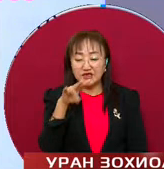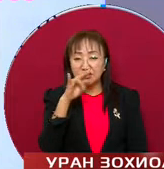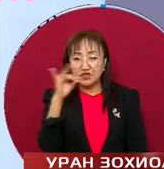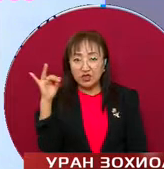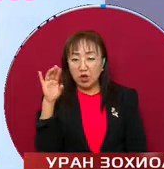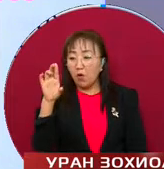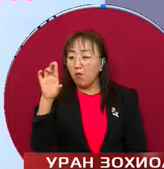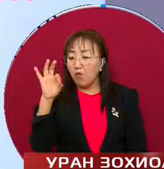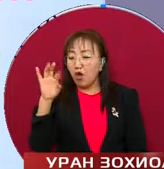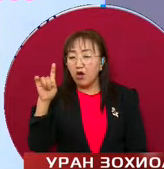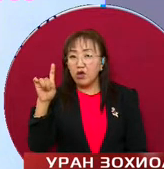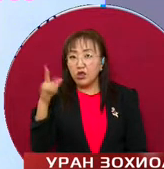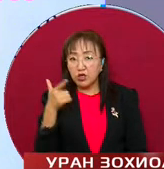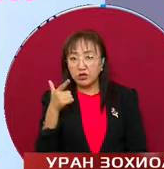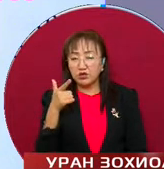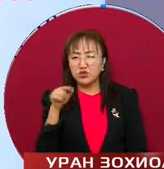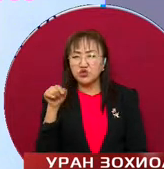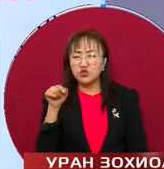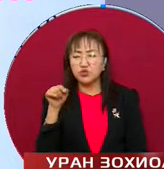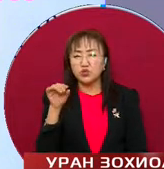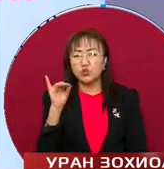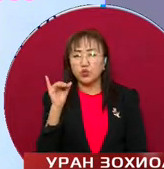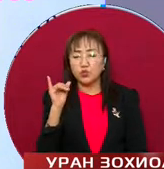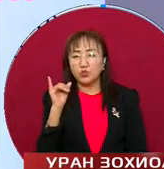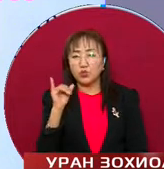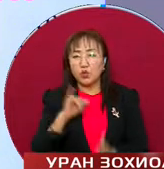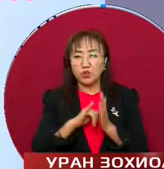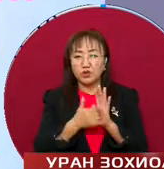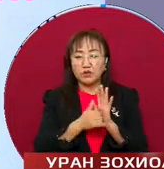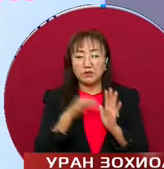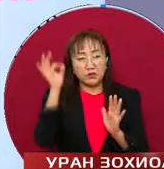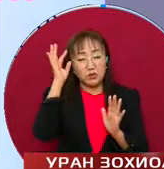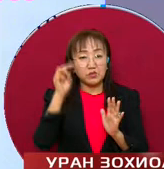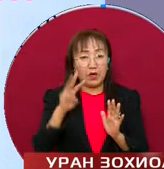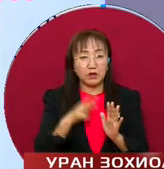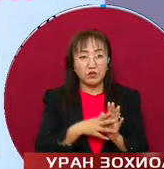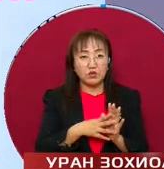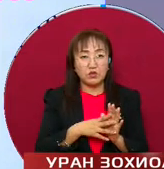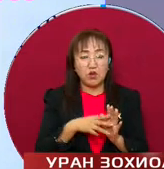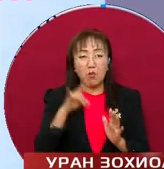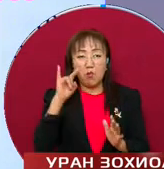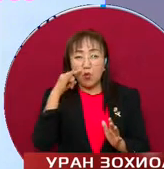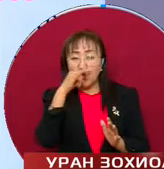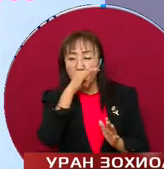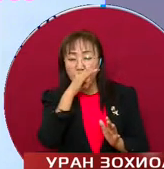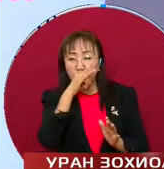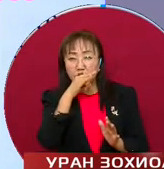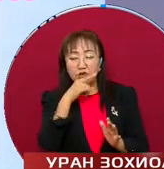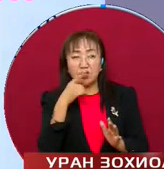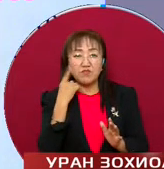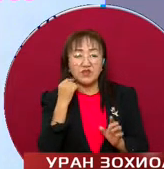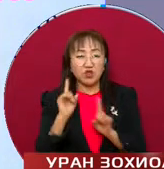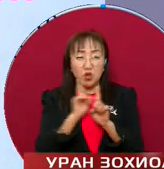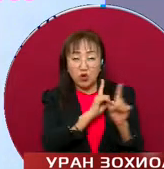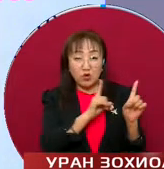гэдэг өгүүлбэрийн утгыг мэдгүй байж магадгүй хүүхдүүдээ. За тэгэхээр буурын орооны үед шилнээс нь